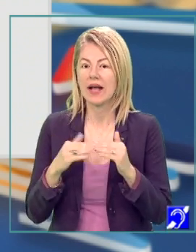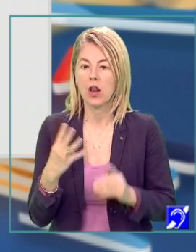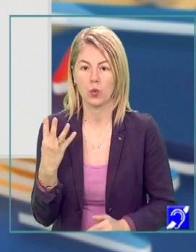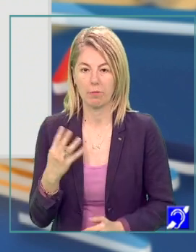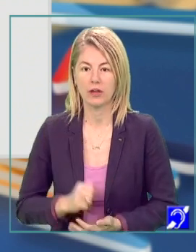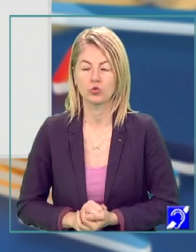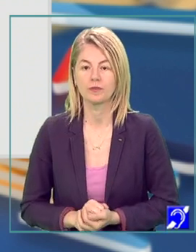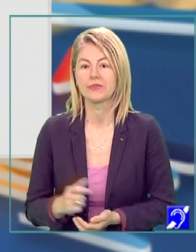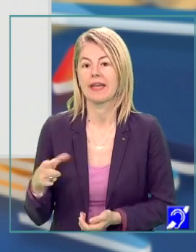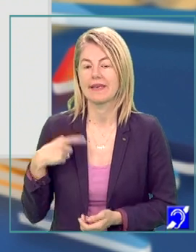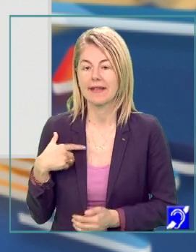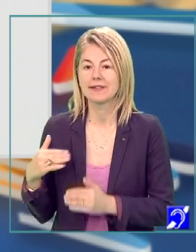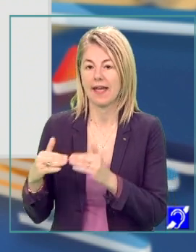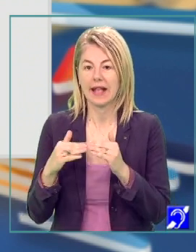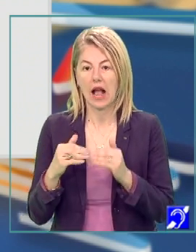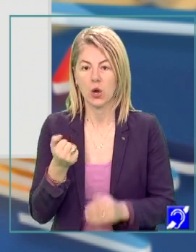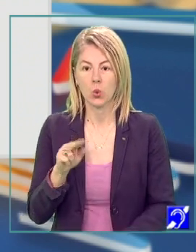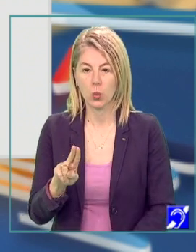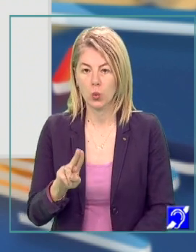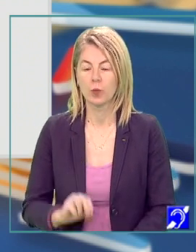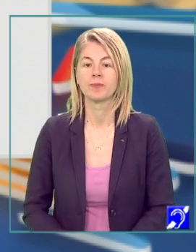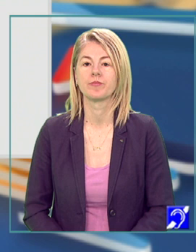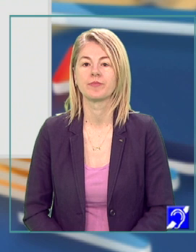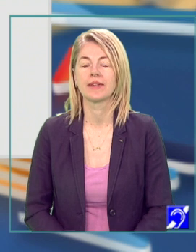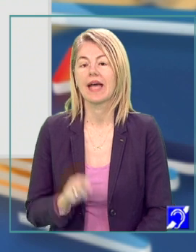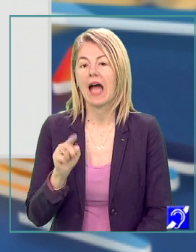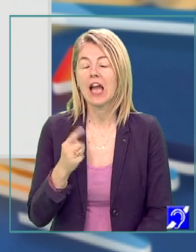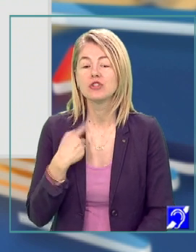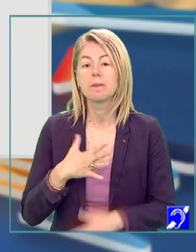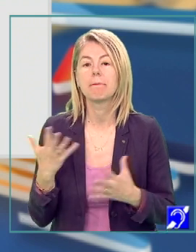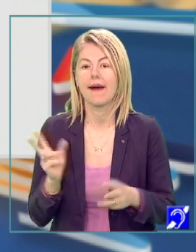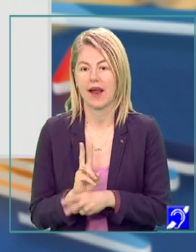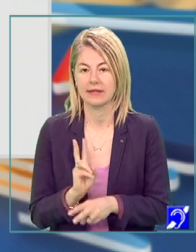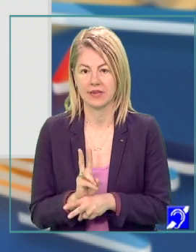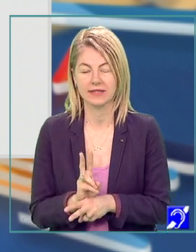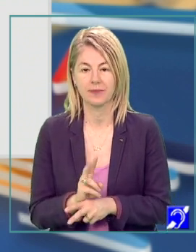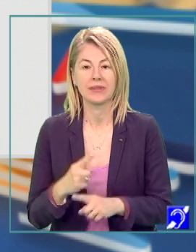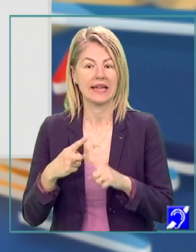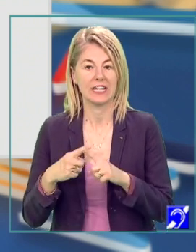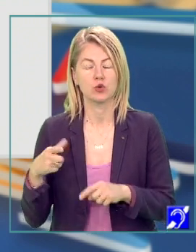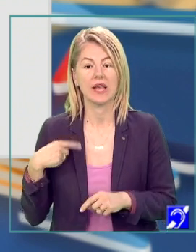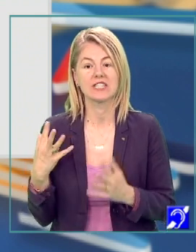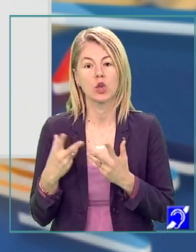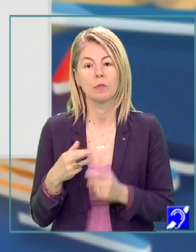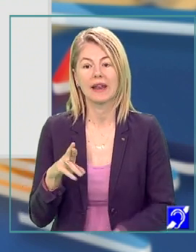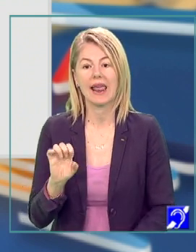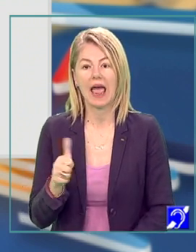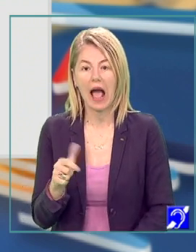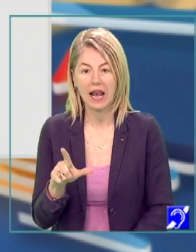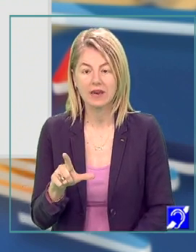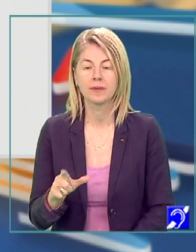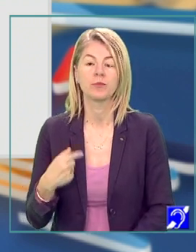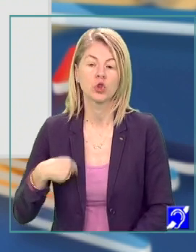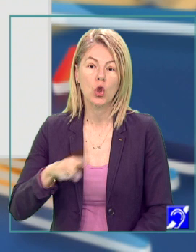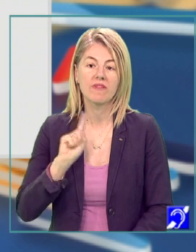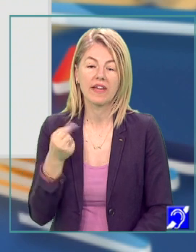4 este egală cu... Aici, mare atenție că x-ul este număr real, Deci noi va